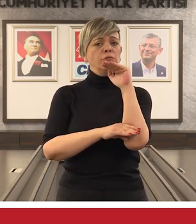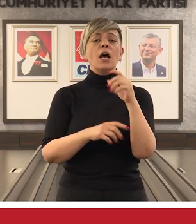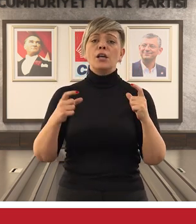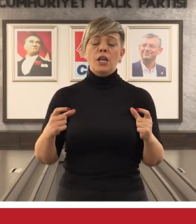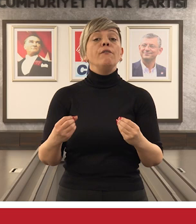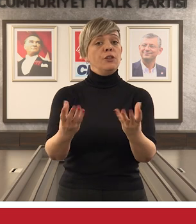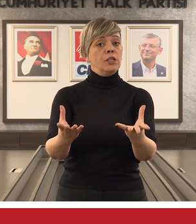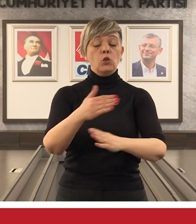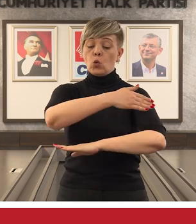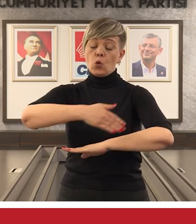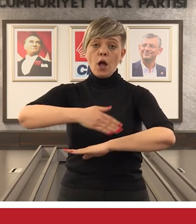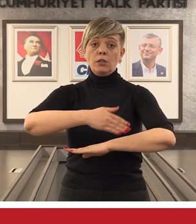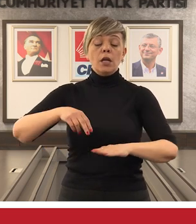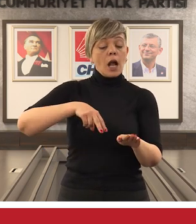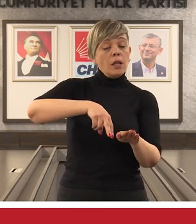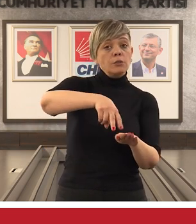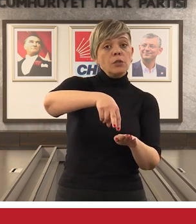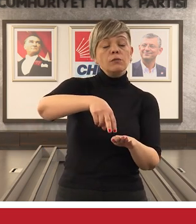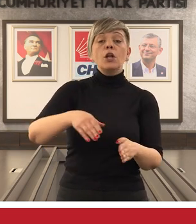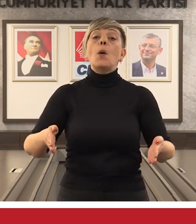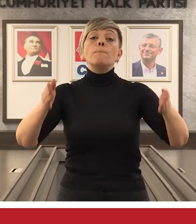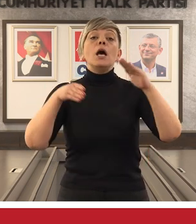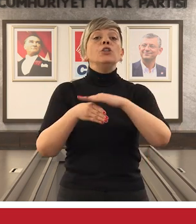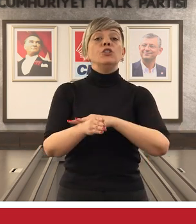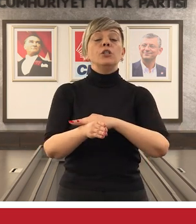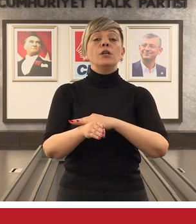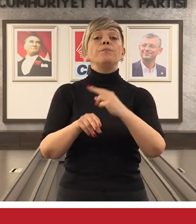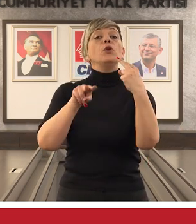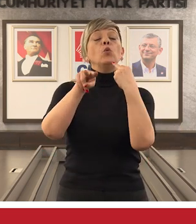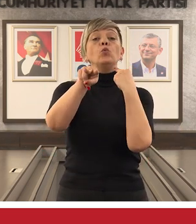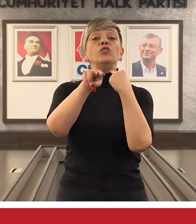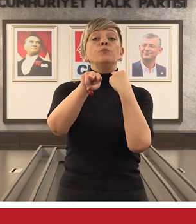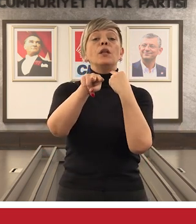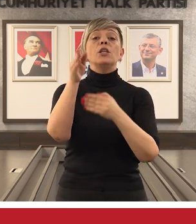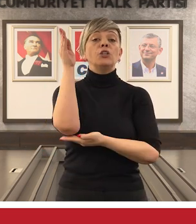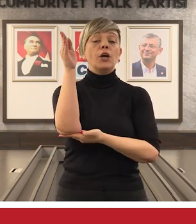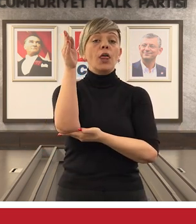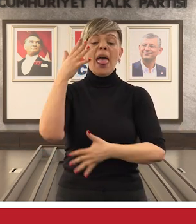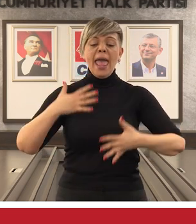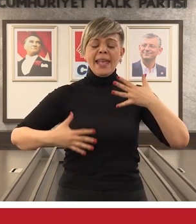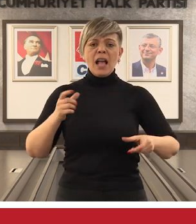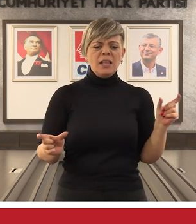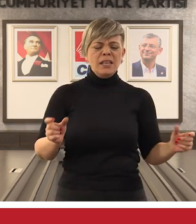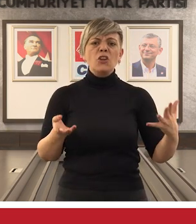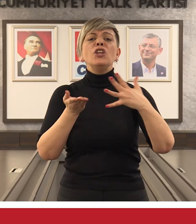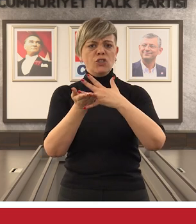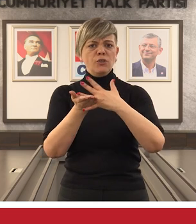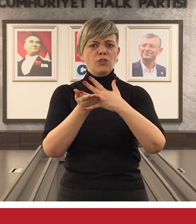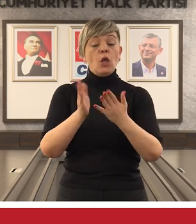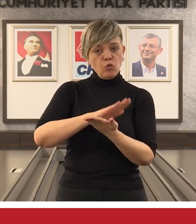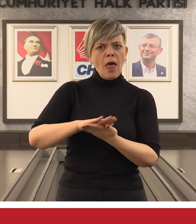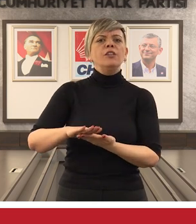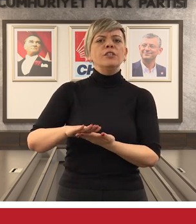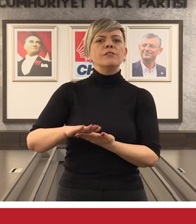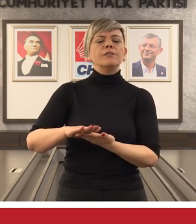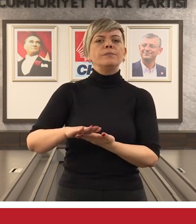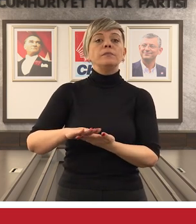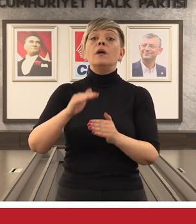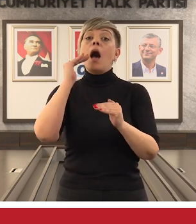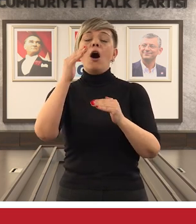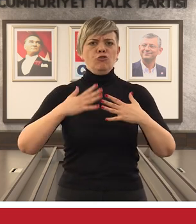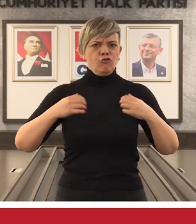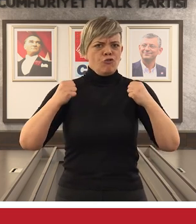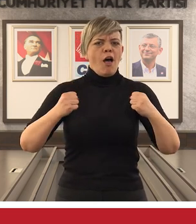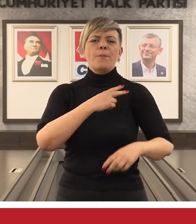Sokakları, kaldırımları, bina girişlerini, ulaşım hatlarını engellilerin erişebileceği şekilde düzenleyeceğiz.